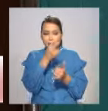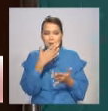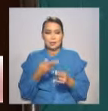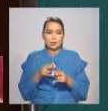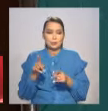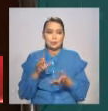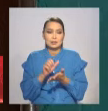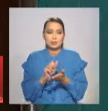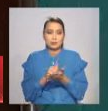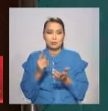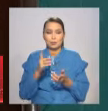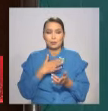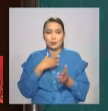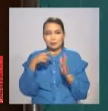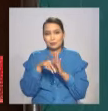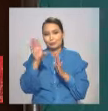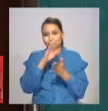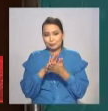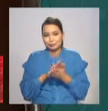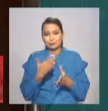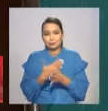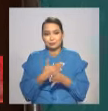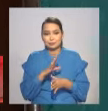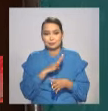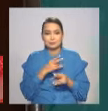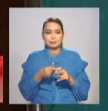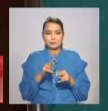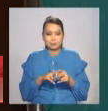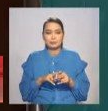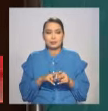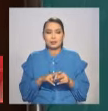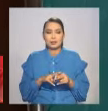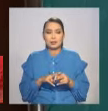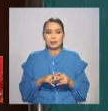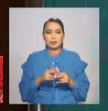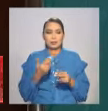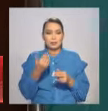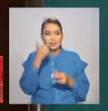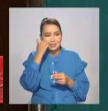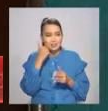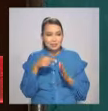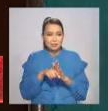занимаются, чтобы сделали нам обработку всего подъезда, так как в подъезде живут дети, престарелые люди, и,